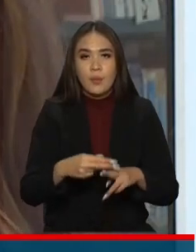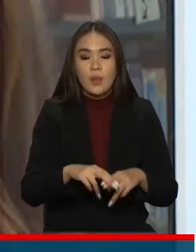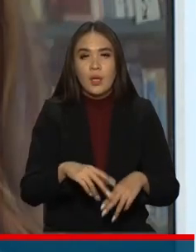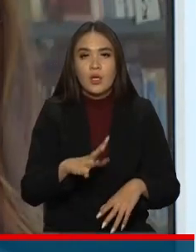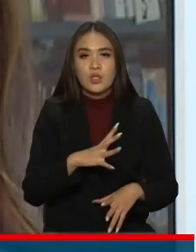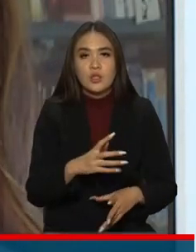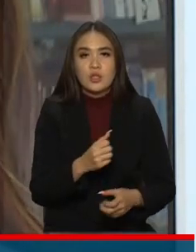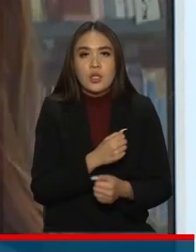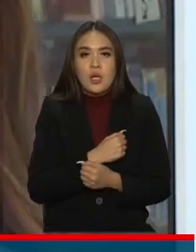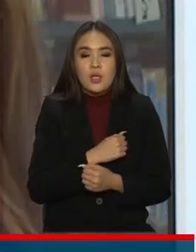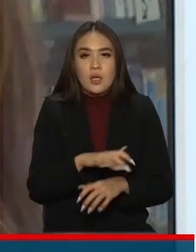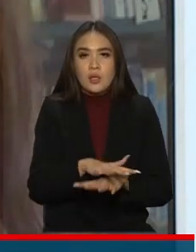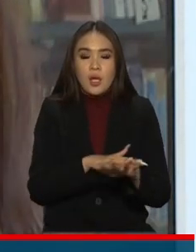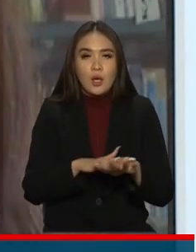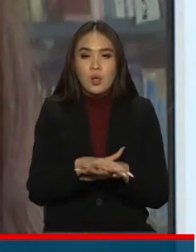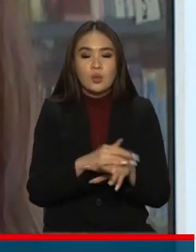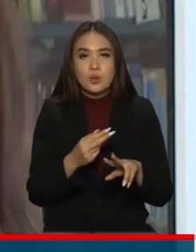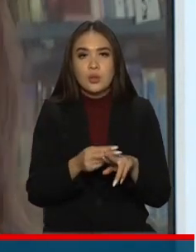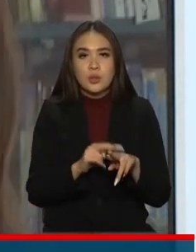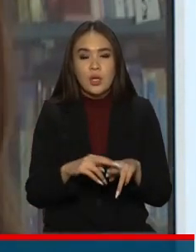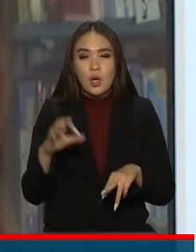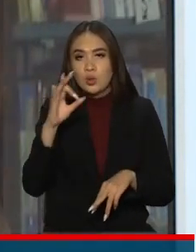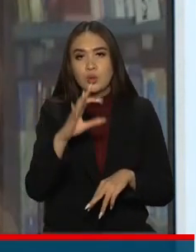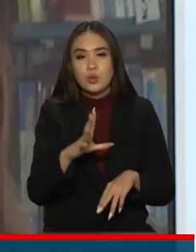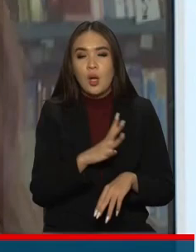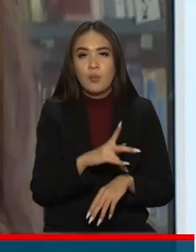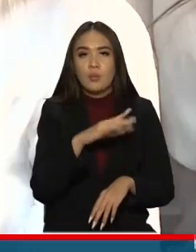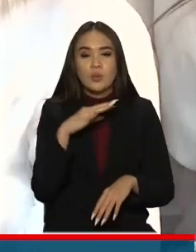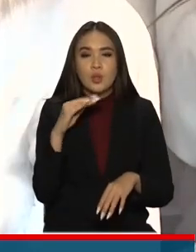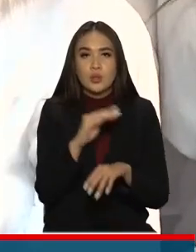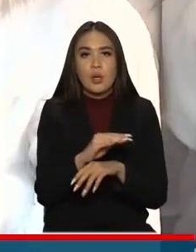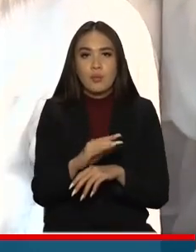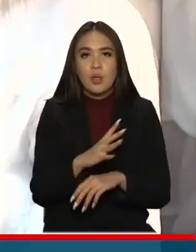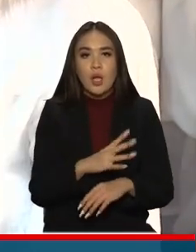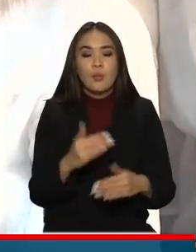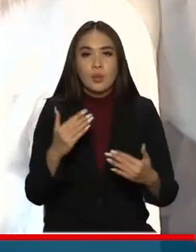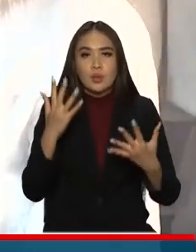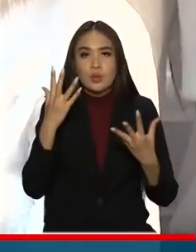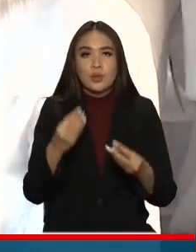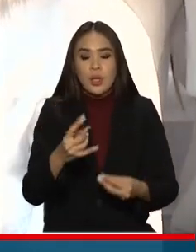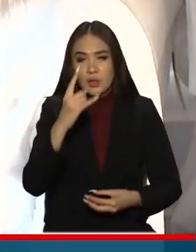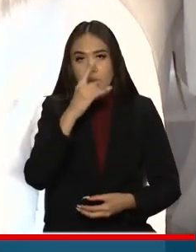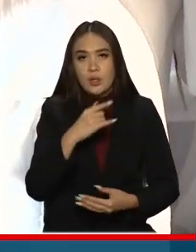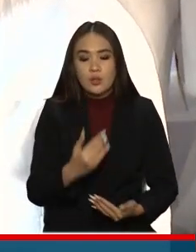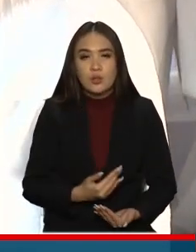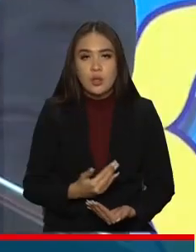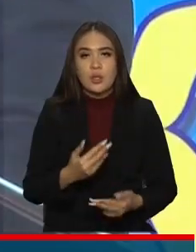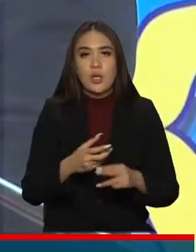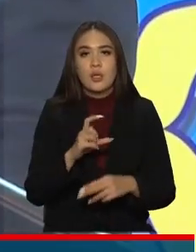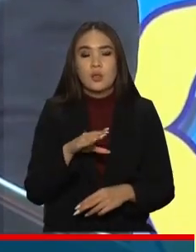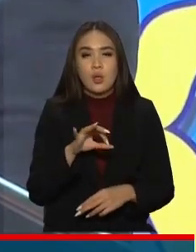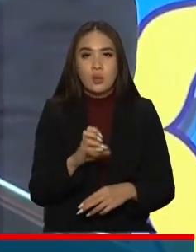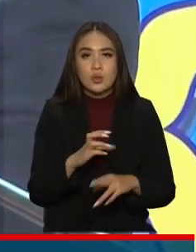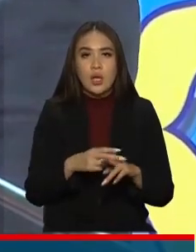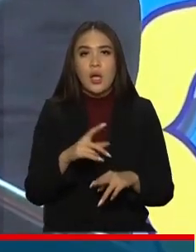ашып өзінің ерен еңбектерін және де көп үлес қосты деп айта аламын. Бүгінгі күн Қазақстанда тұратын барлық этнос өкілдерінің